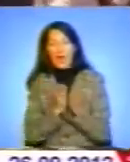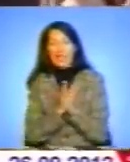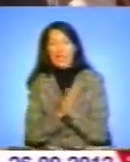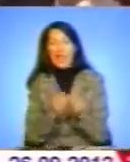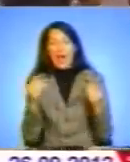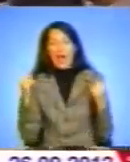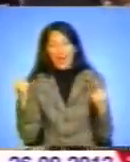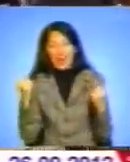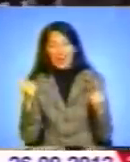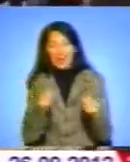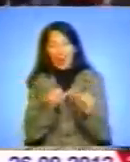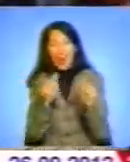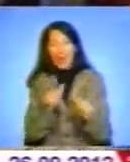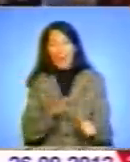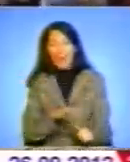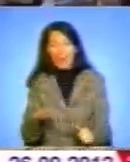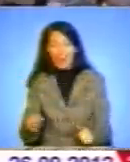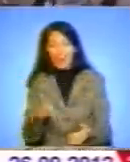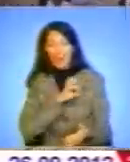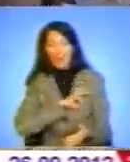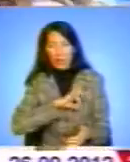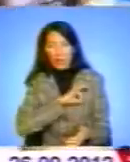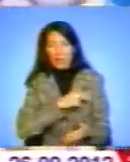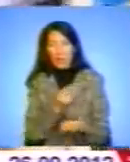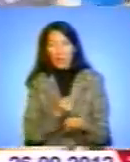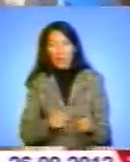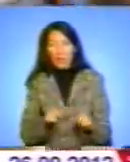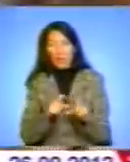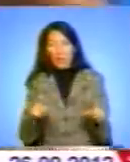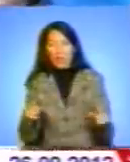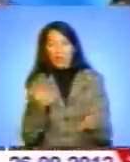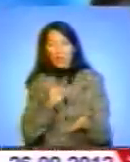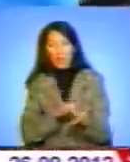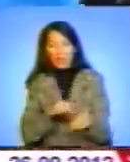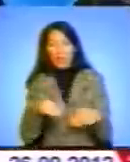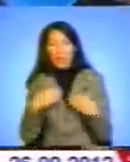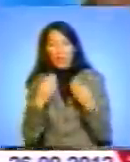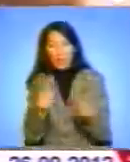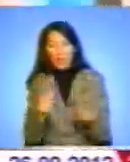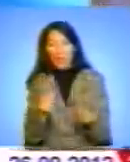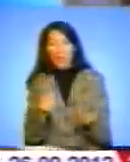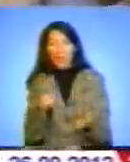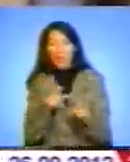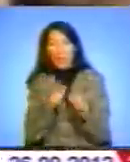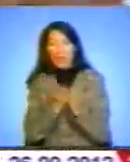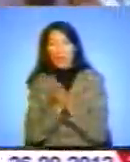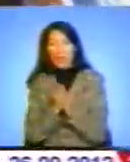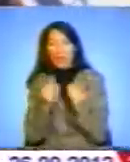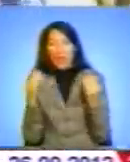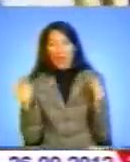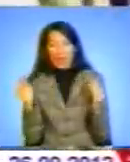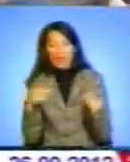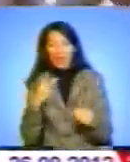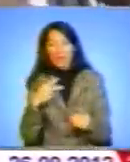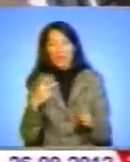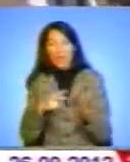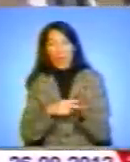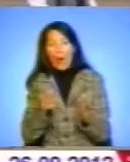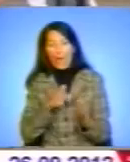діти – вихованці художньої школи міста. Представлять книгу «Велетня» 27 вересня. Цього ж дня Центральна бібліотека для